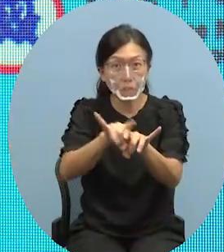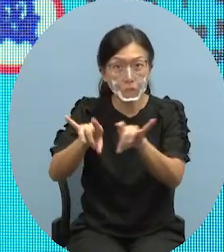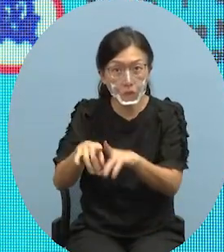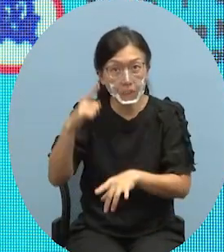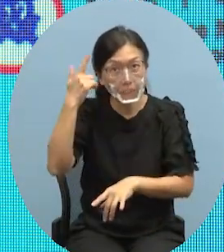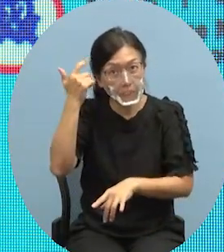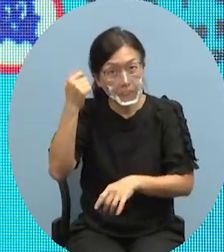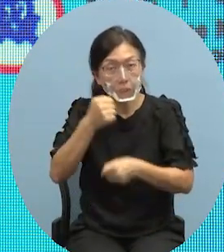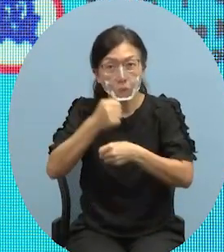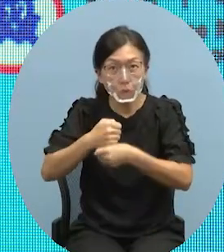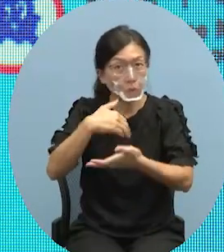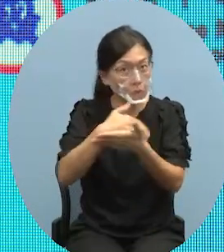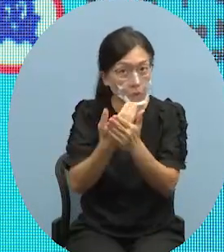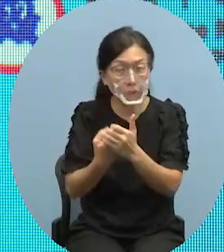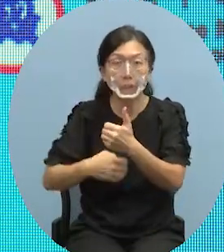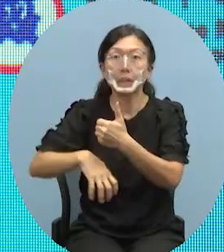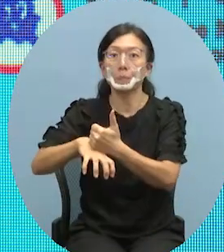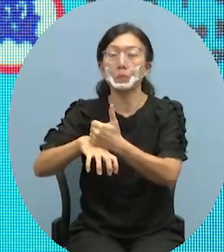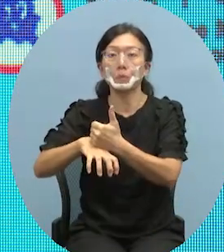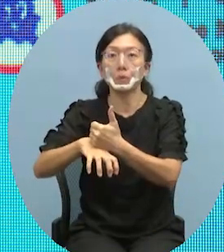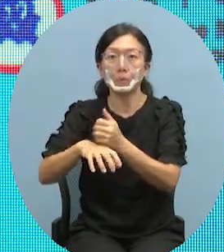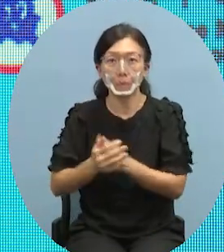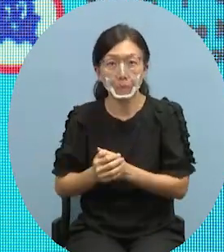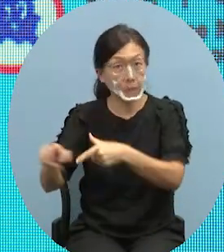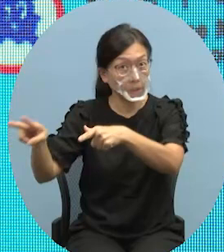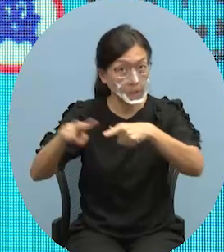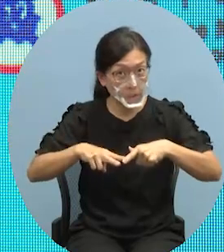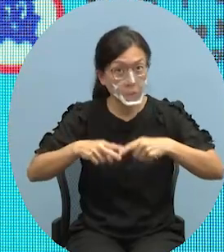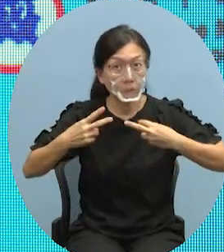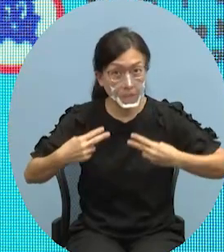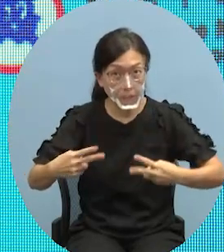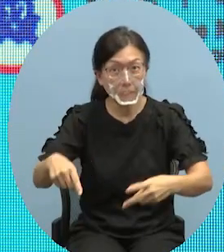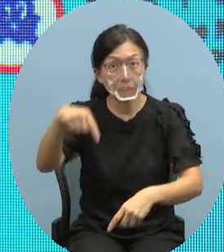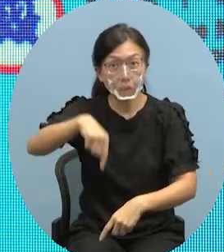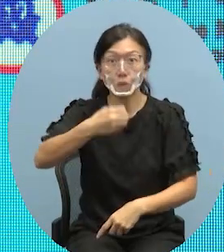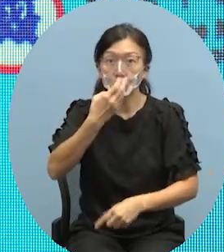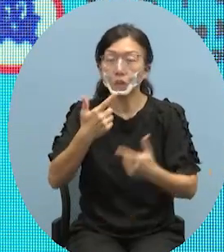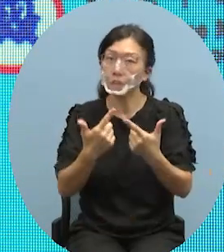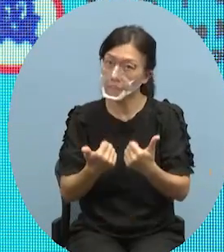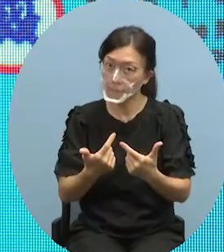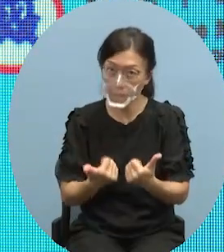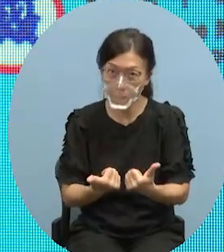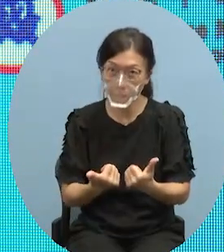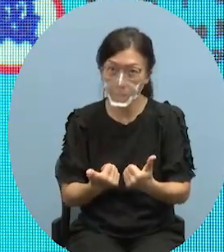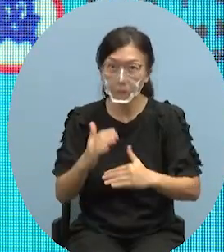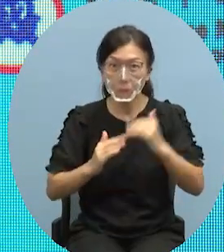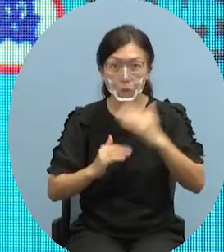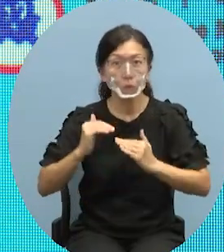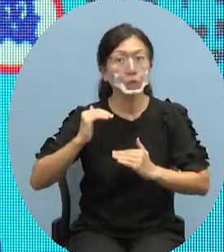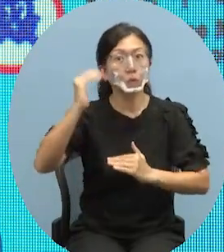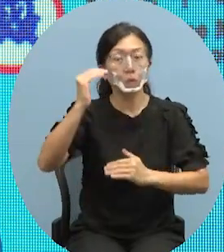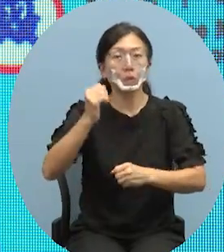生產工序等等作為基礎，引進和發展適合香港的高端製造